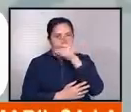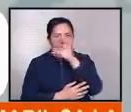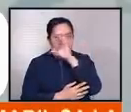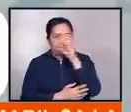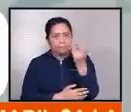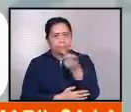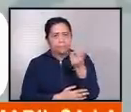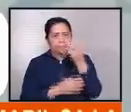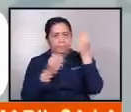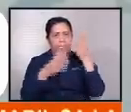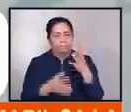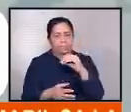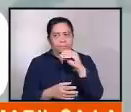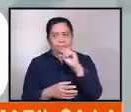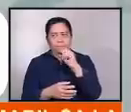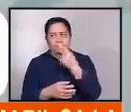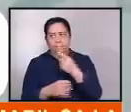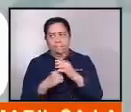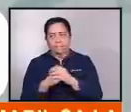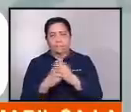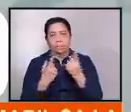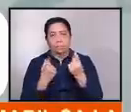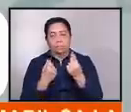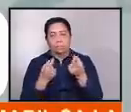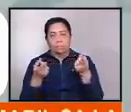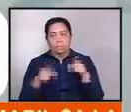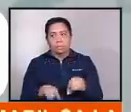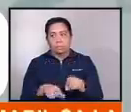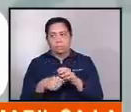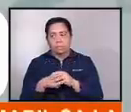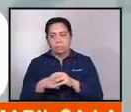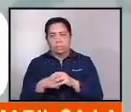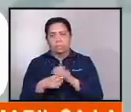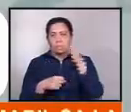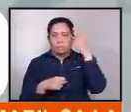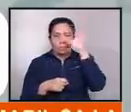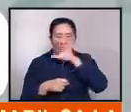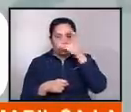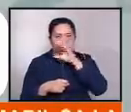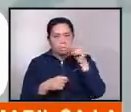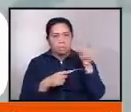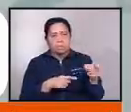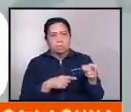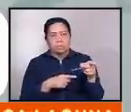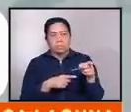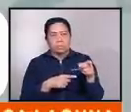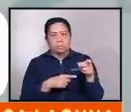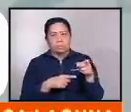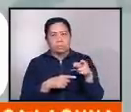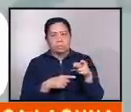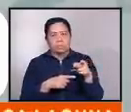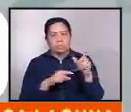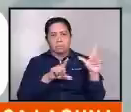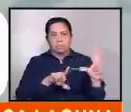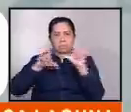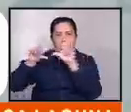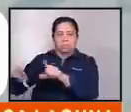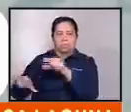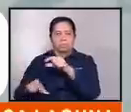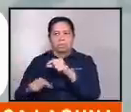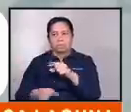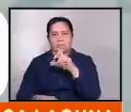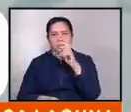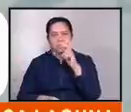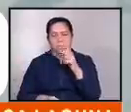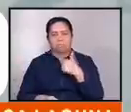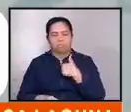itong dalawa, teacher sa security guard, ang nangyari, nang hindi nila mahabol na ikinakarga ngayon sa'yo yung kasalanan. Sinabi po nila, dead end